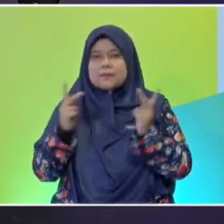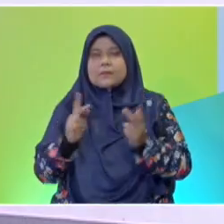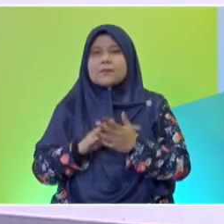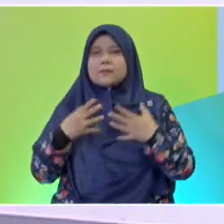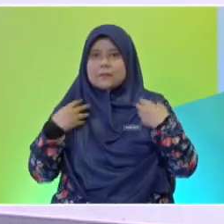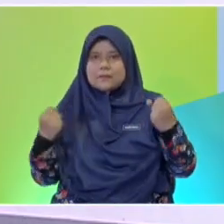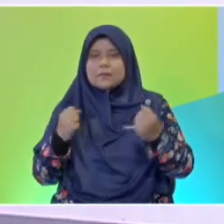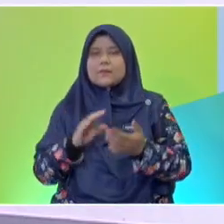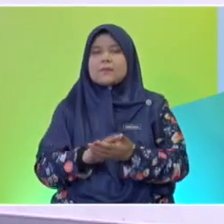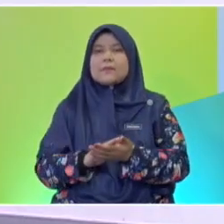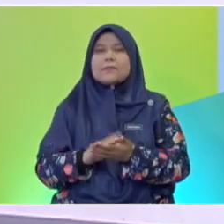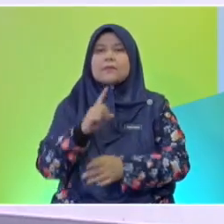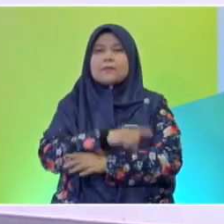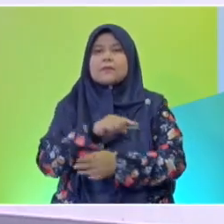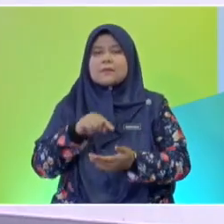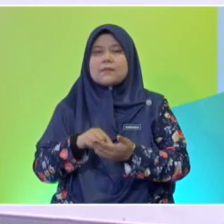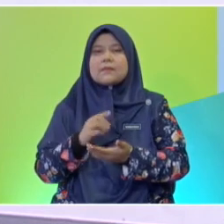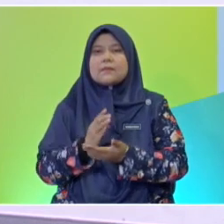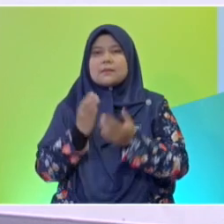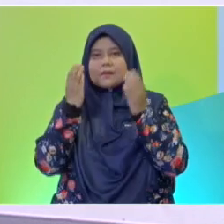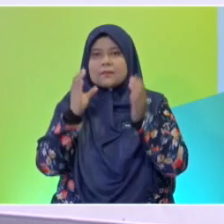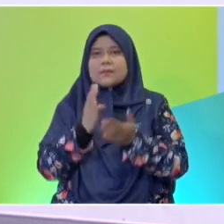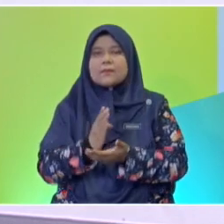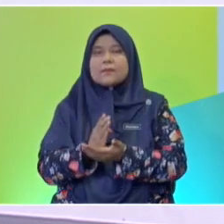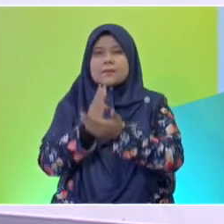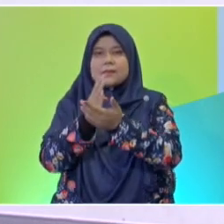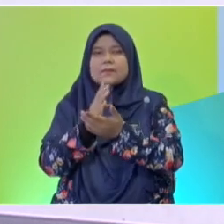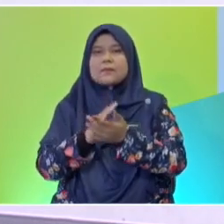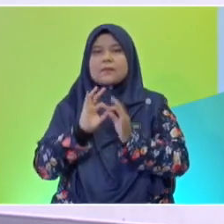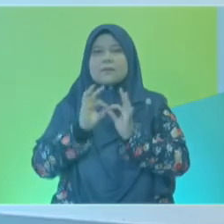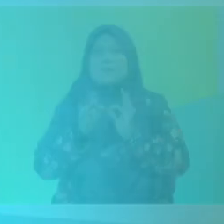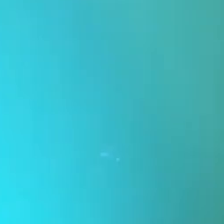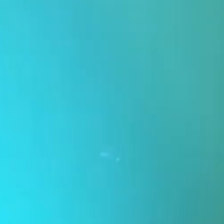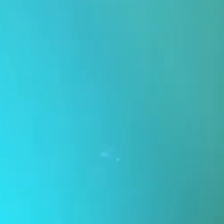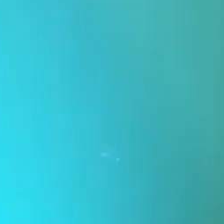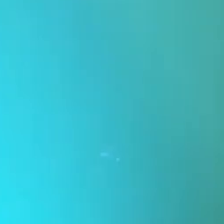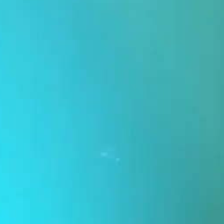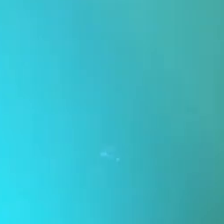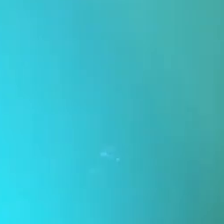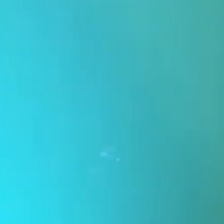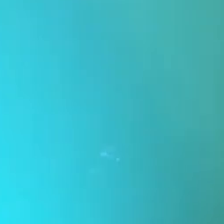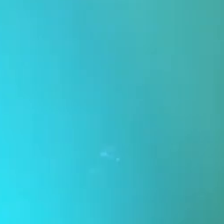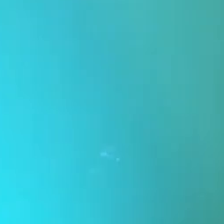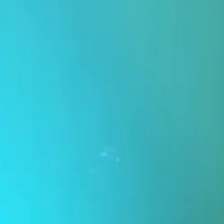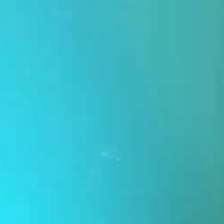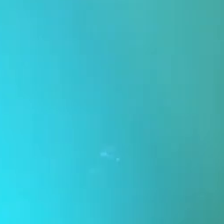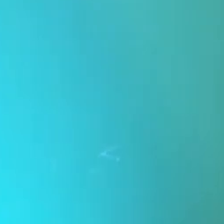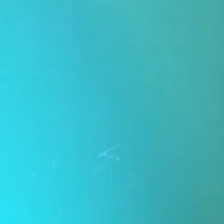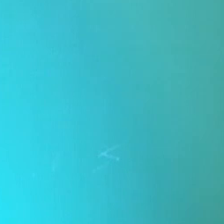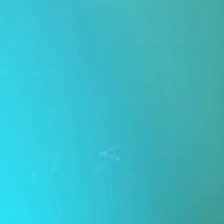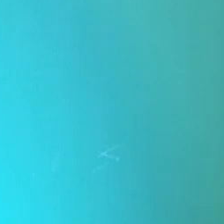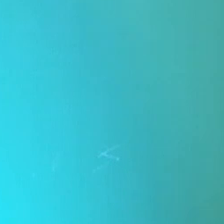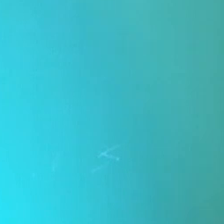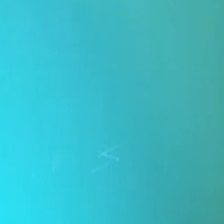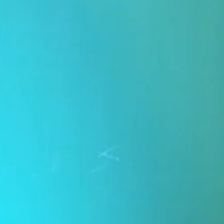kita juga dibantu oleh cek gusida selaku juru bahasa isyarat episode kali ini Hai cek